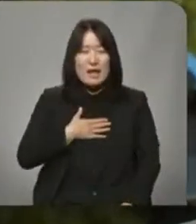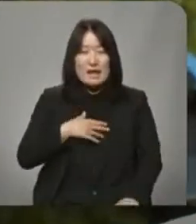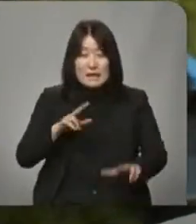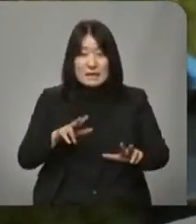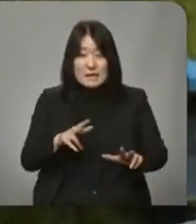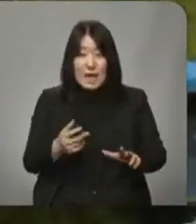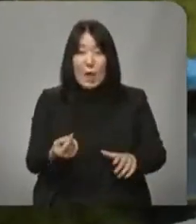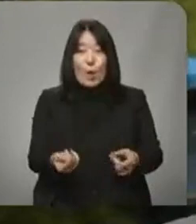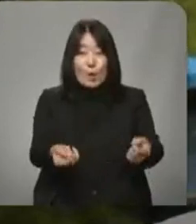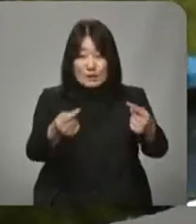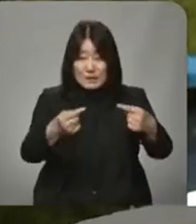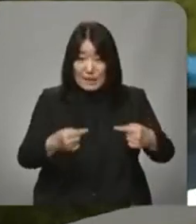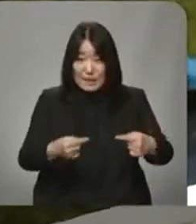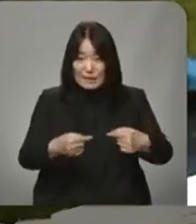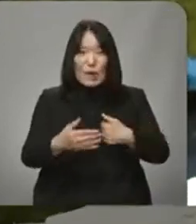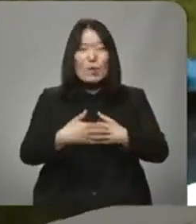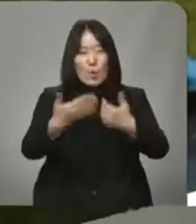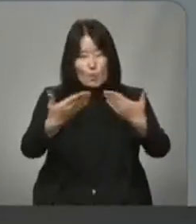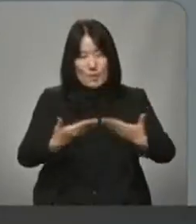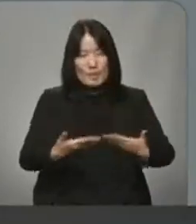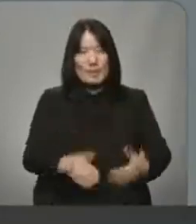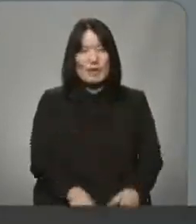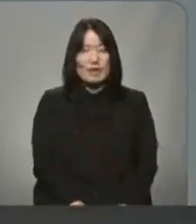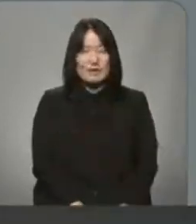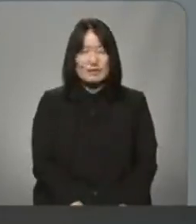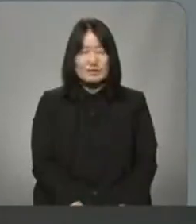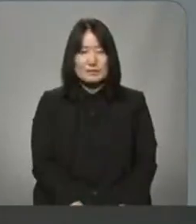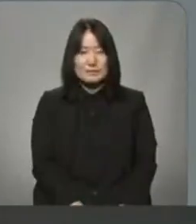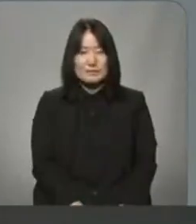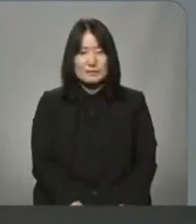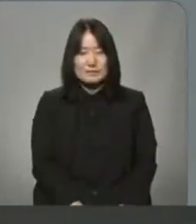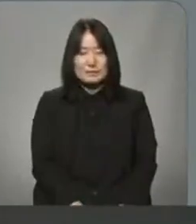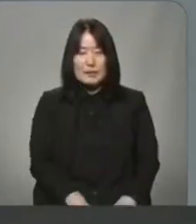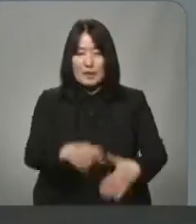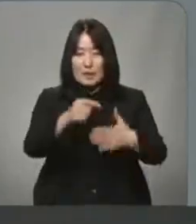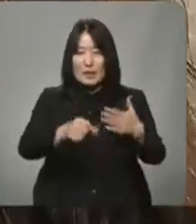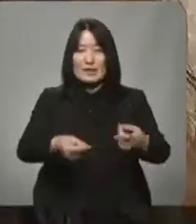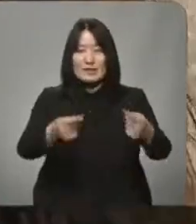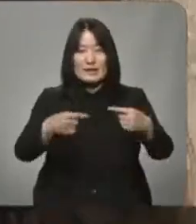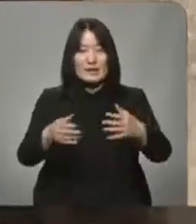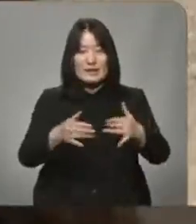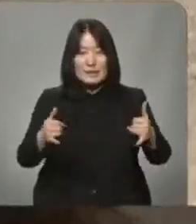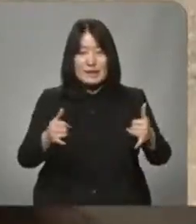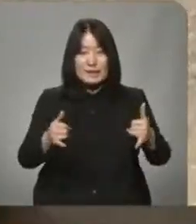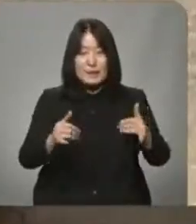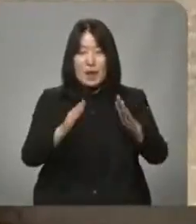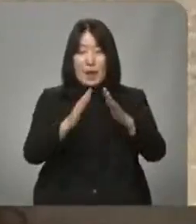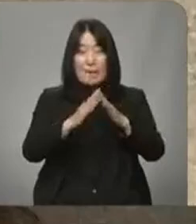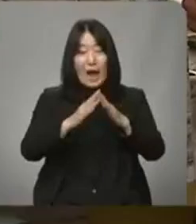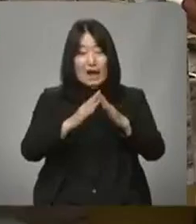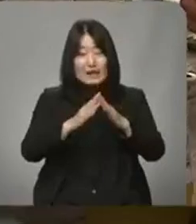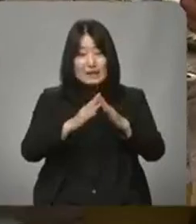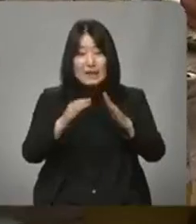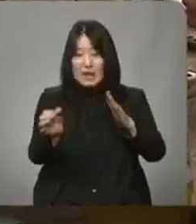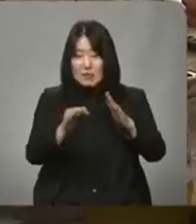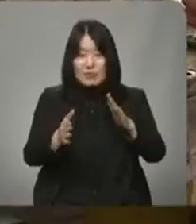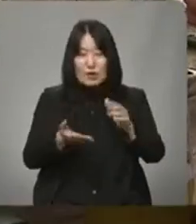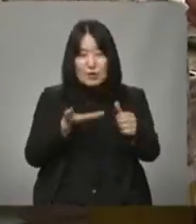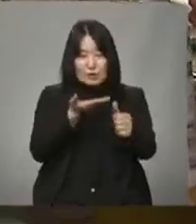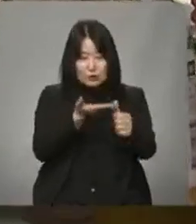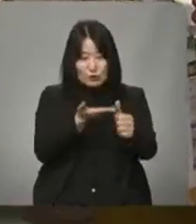이제 좀 많이 도움이 되는 것 프로그램 참가자에게는 기존 마을 숙소가 무상으로